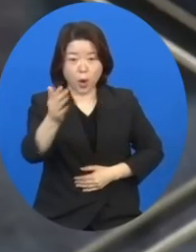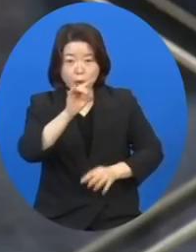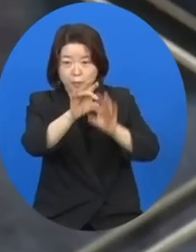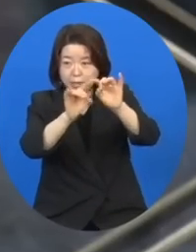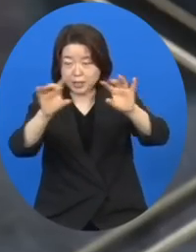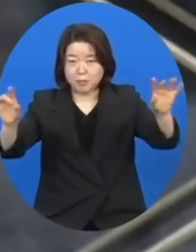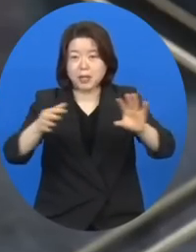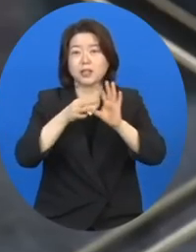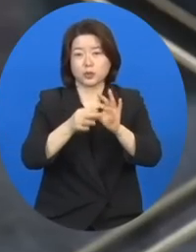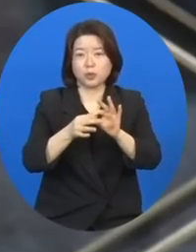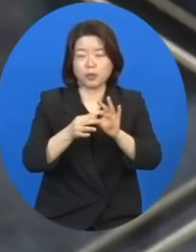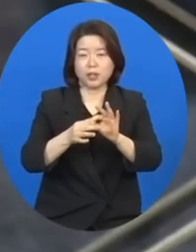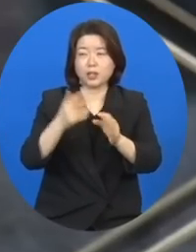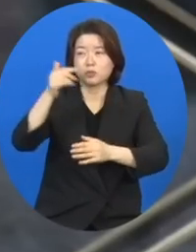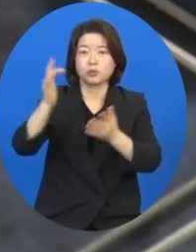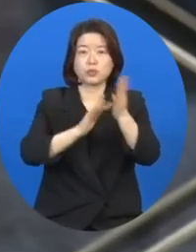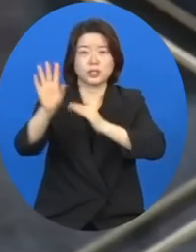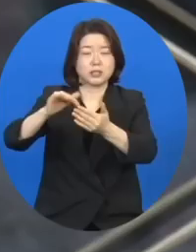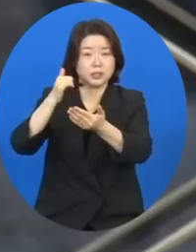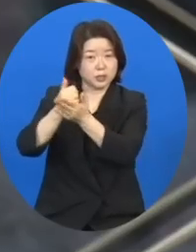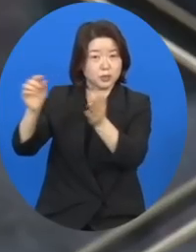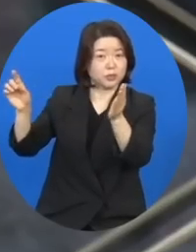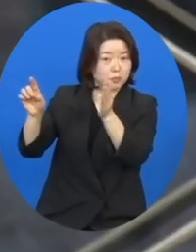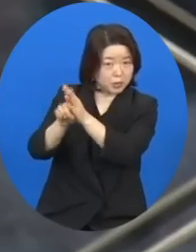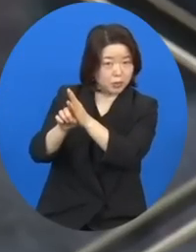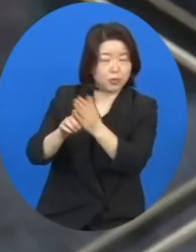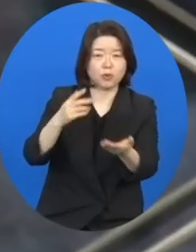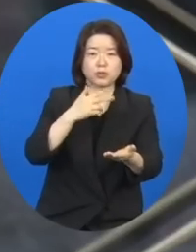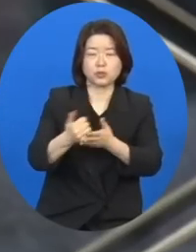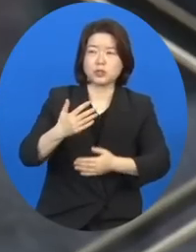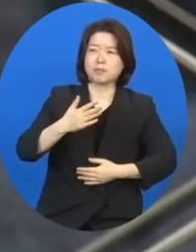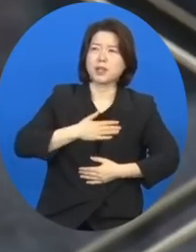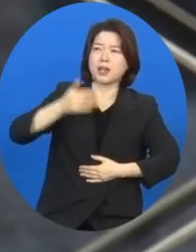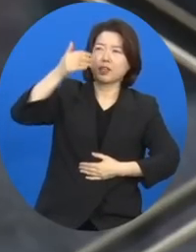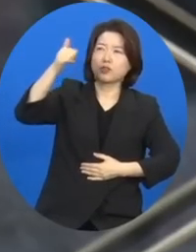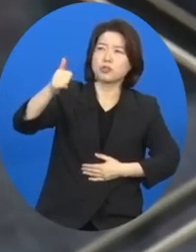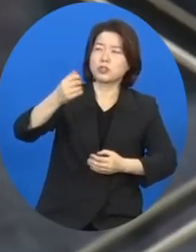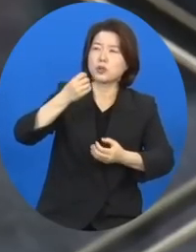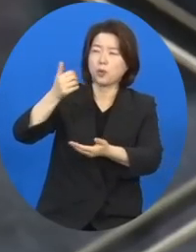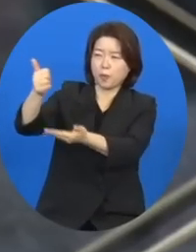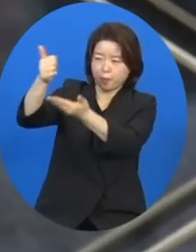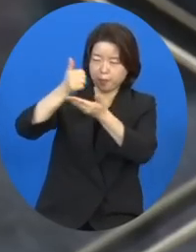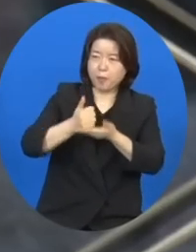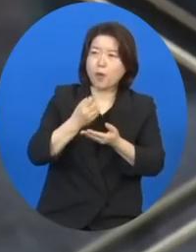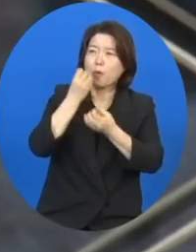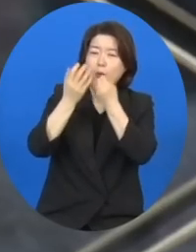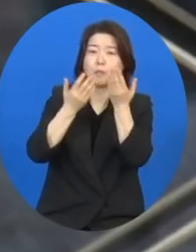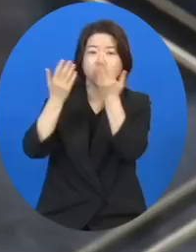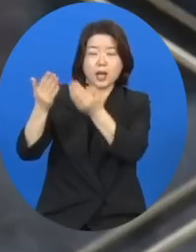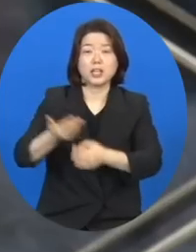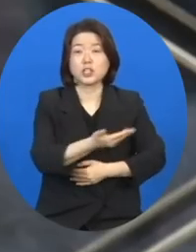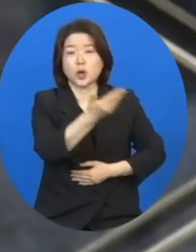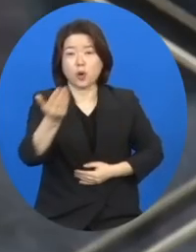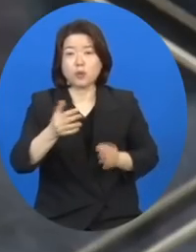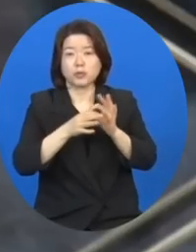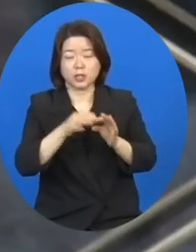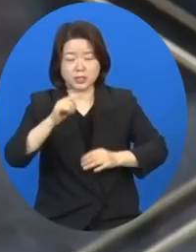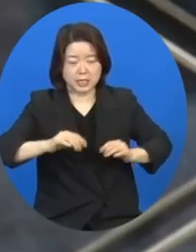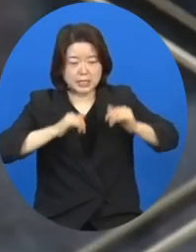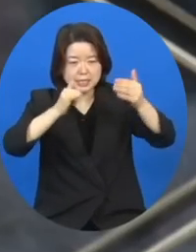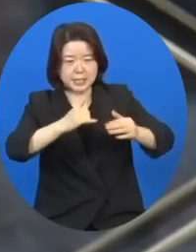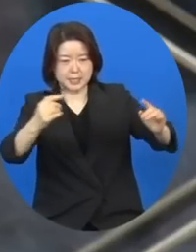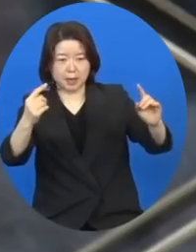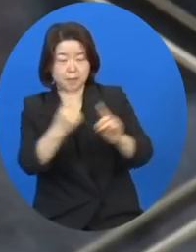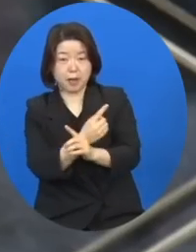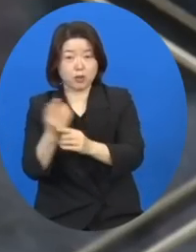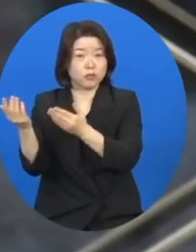통해서 주 예수 그리스도를 믿고 주님을 나의 주인이라고 모시는 여러분들을 통해서 이 세상을